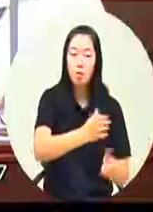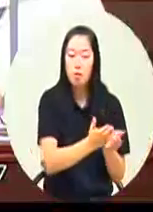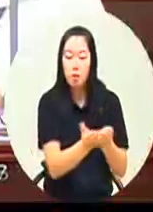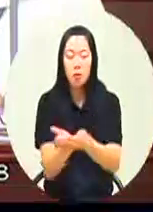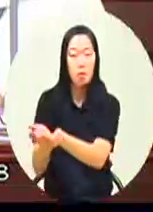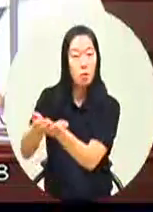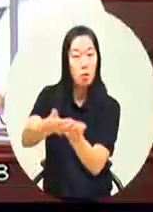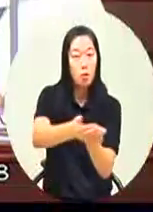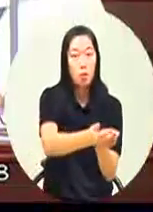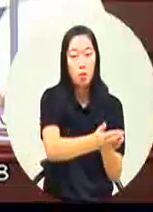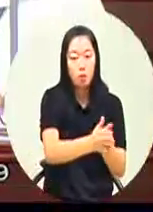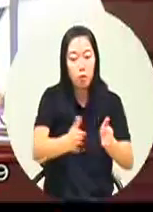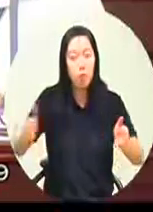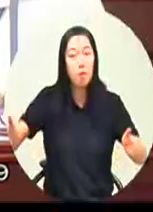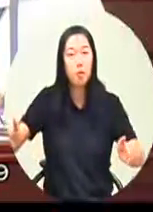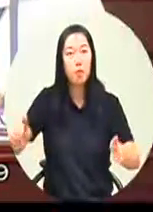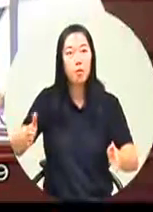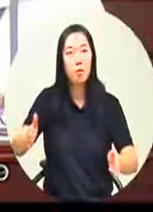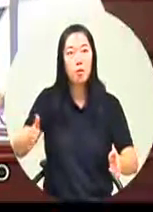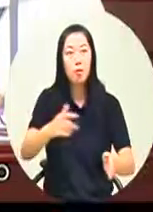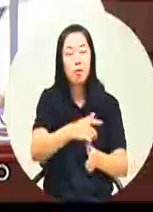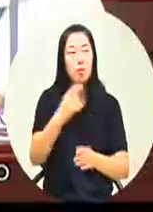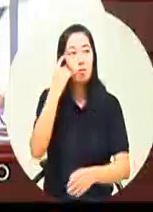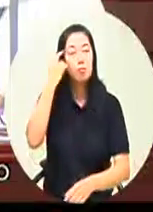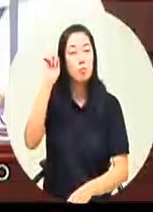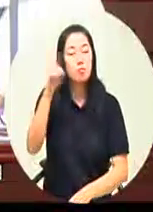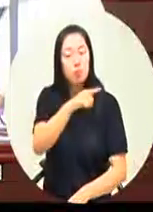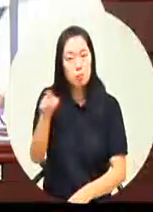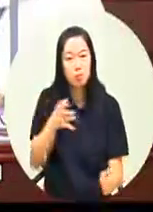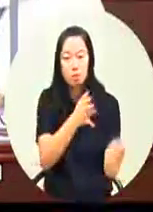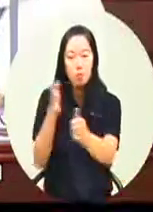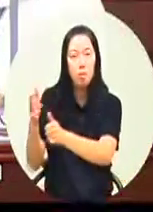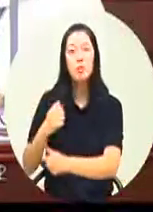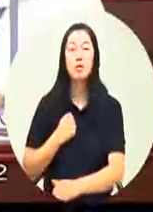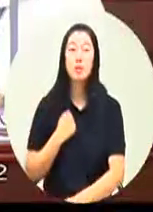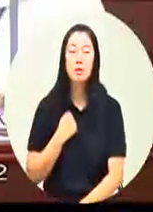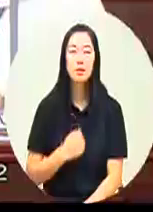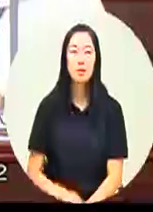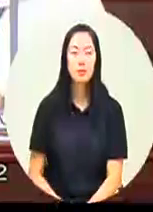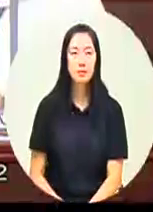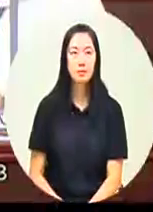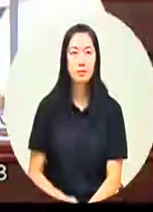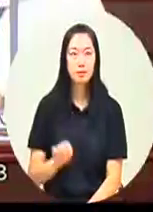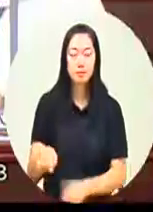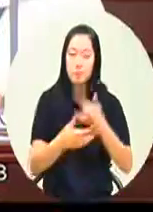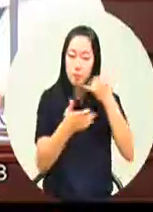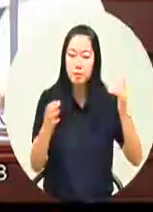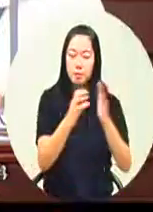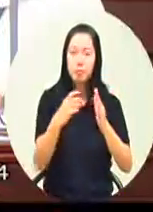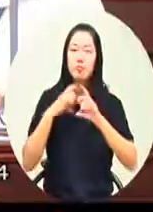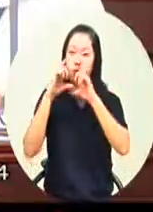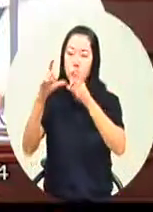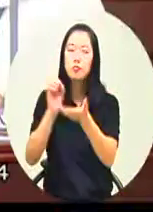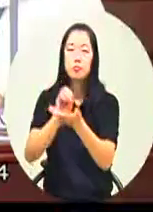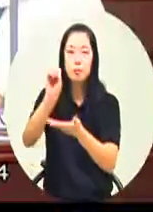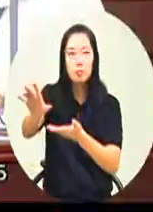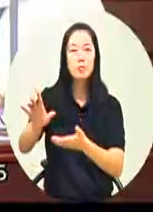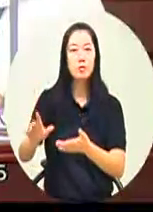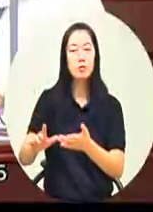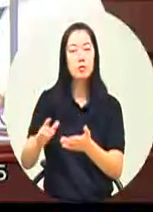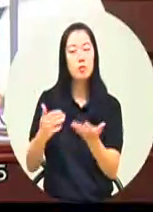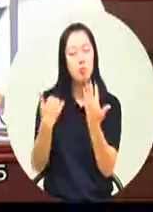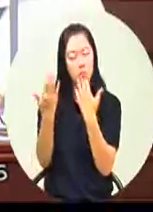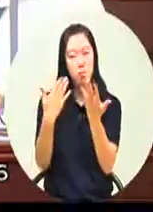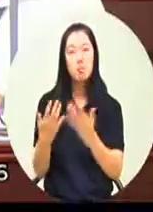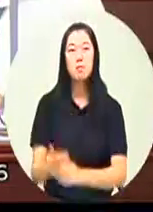个业者之间的看法，所以这个部分呢，可能要由这个海洋局那边来答复议员，会比较清楚现在的